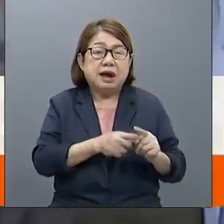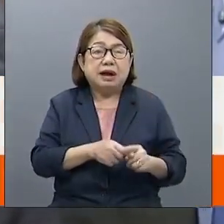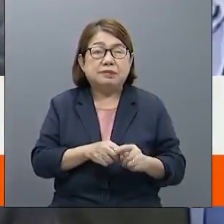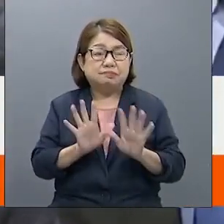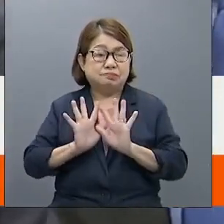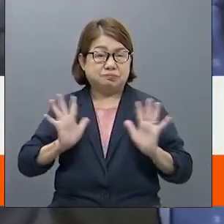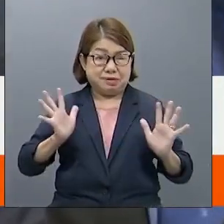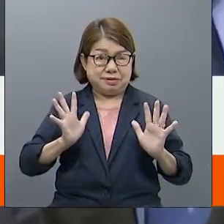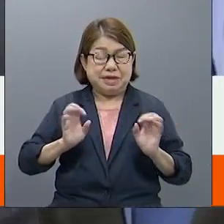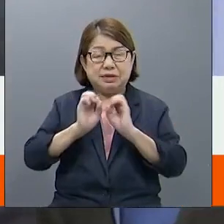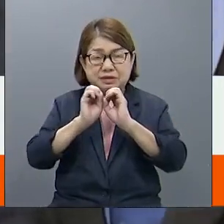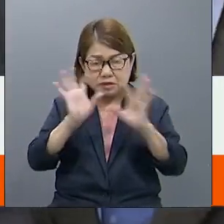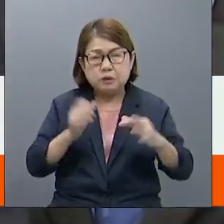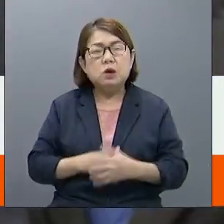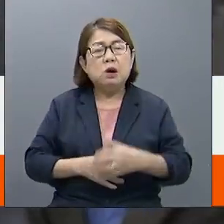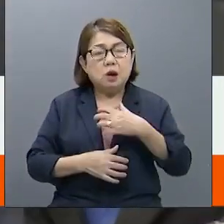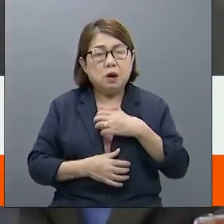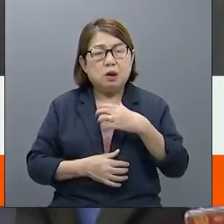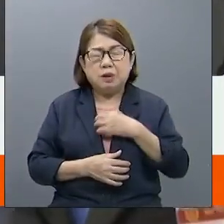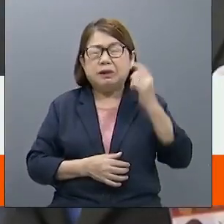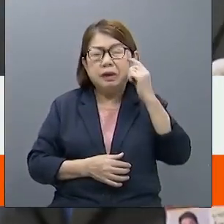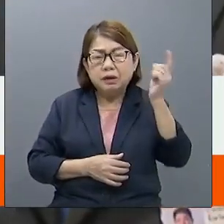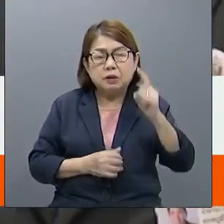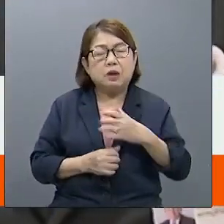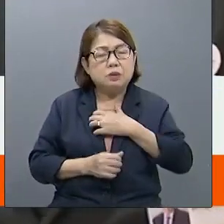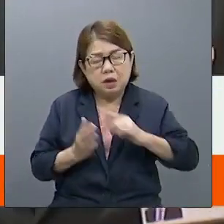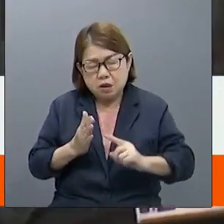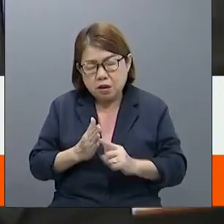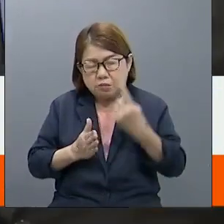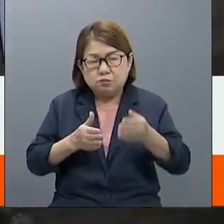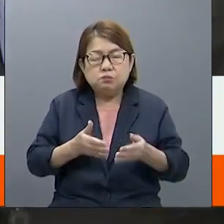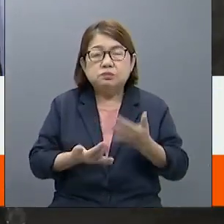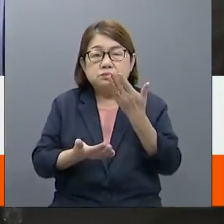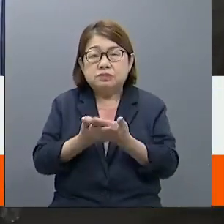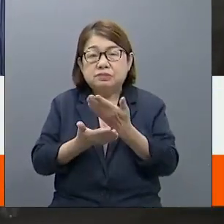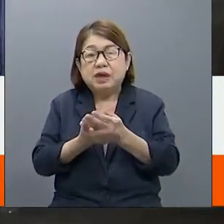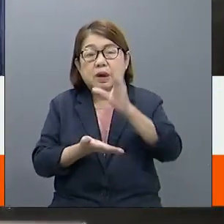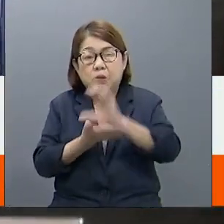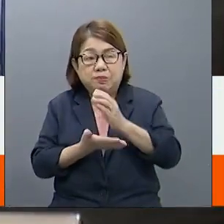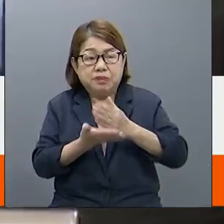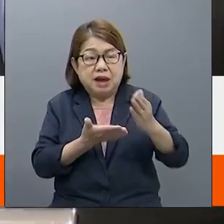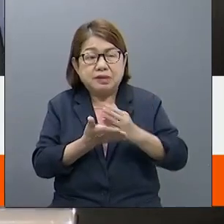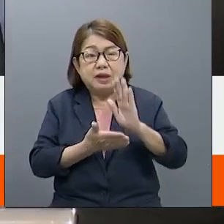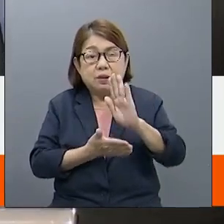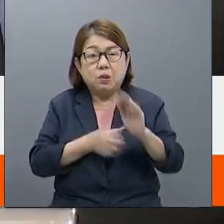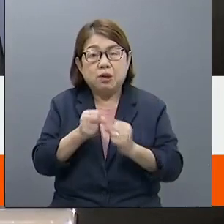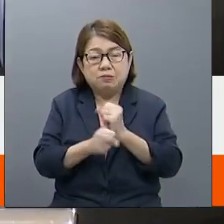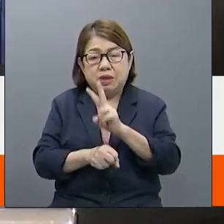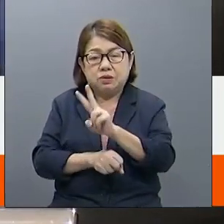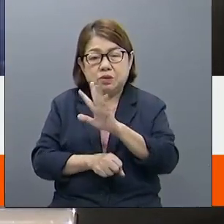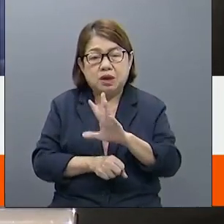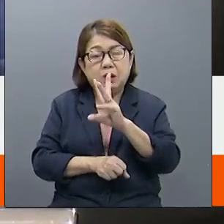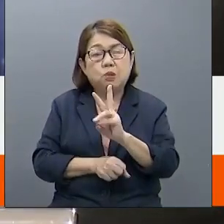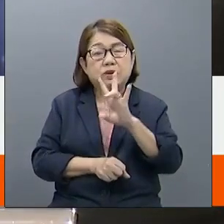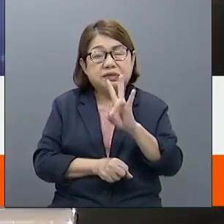เราได้ร่วมกันนะครับคิดที่จะเริ่มต้นในงบประมาณปี 67นี้นะครับแล้วก็ปี 68นะครับ